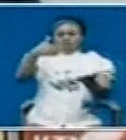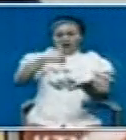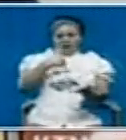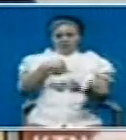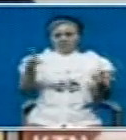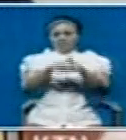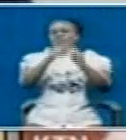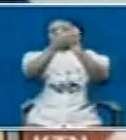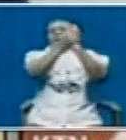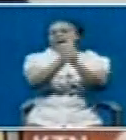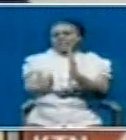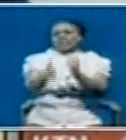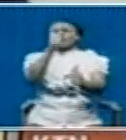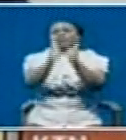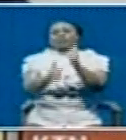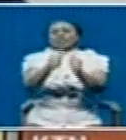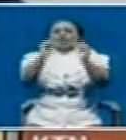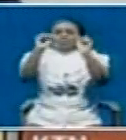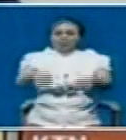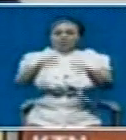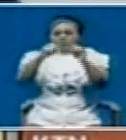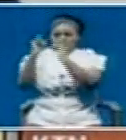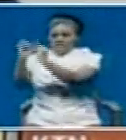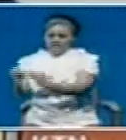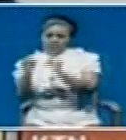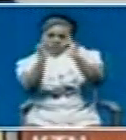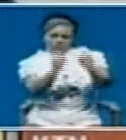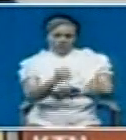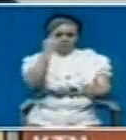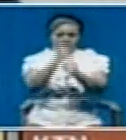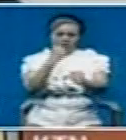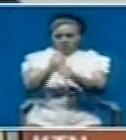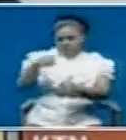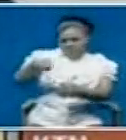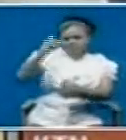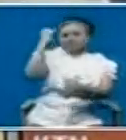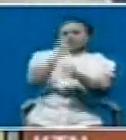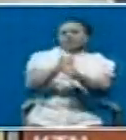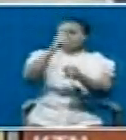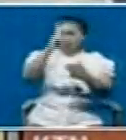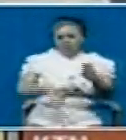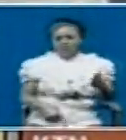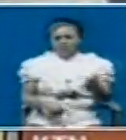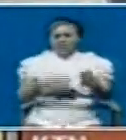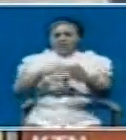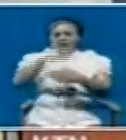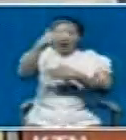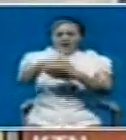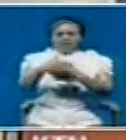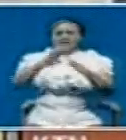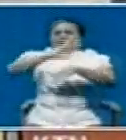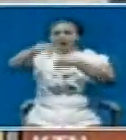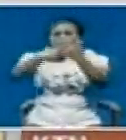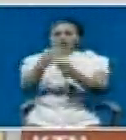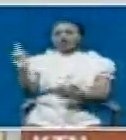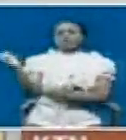the skills that we have to the capabilities of the individuals and the functions that they're supposed to be carrying out. Baada ya idara zote za